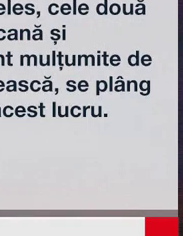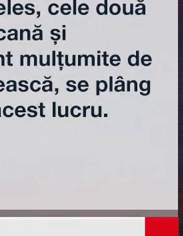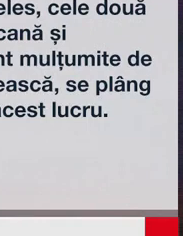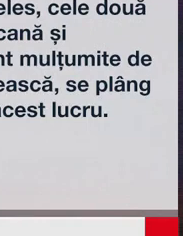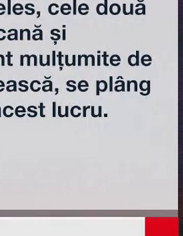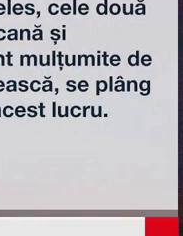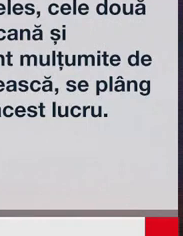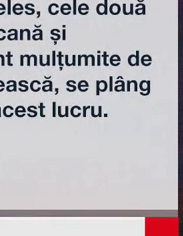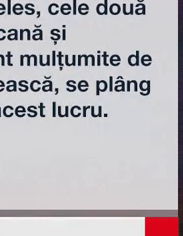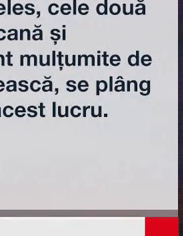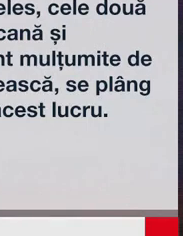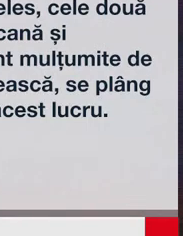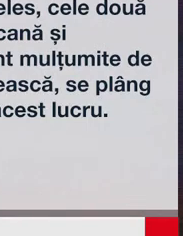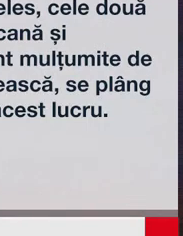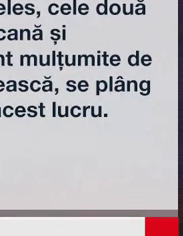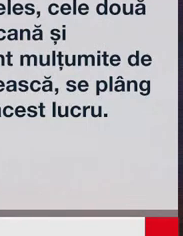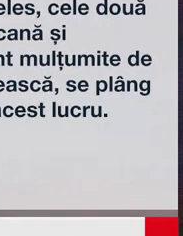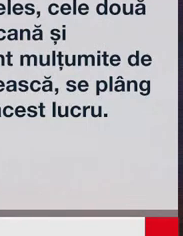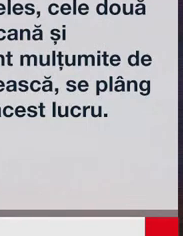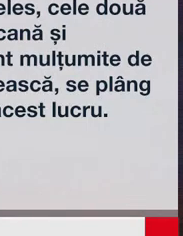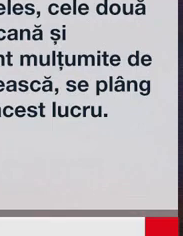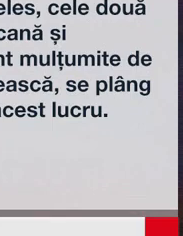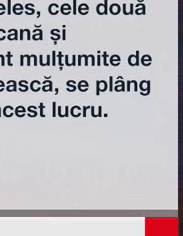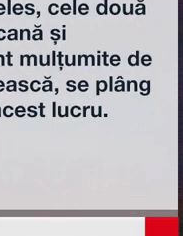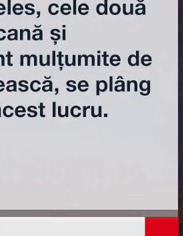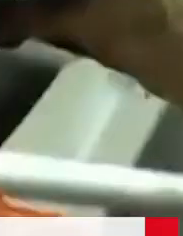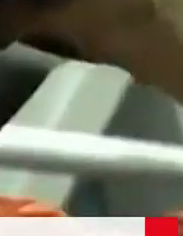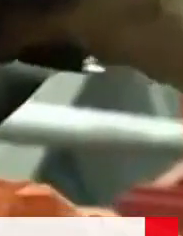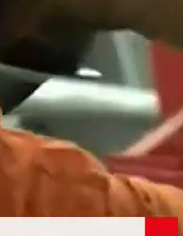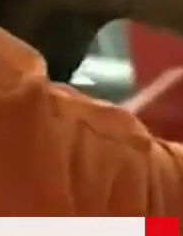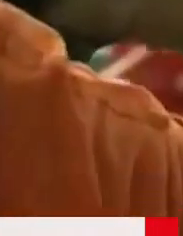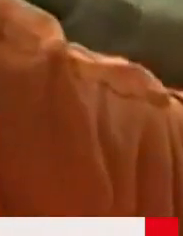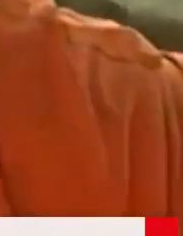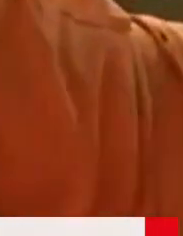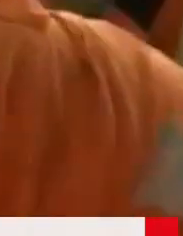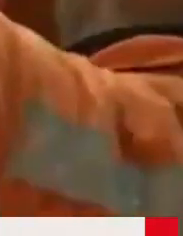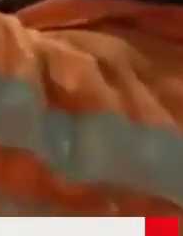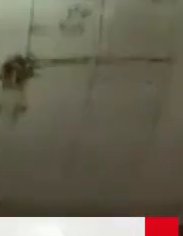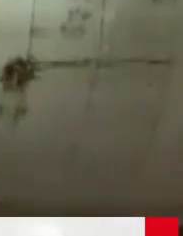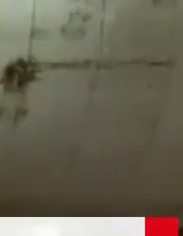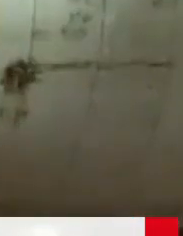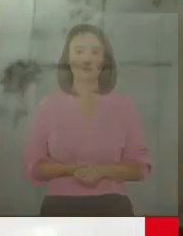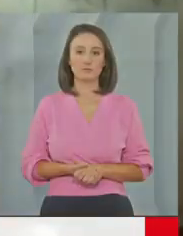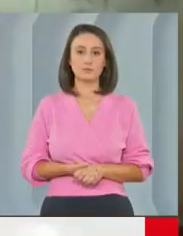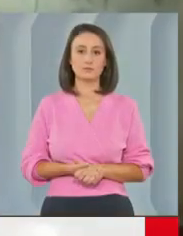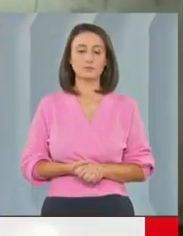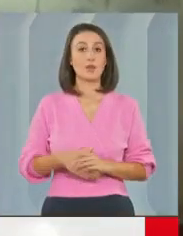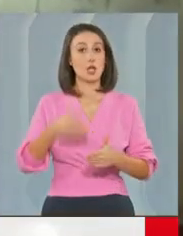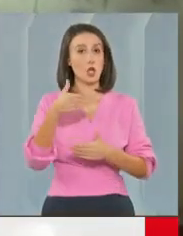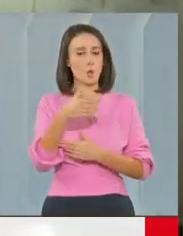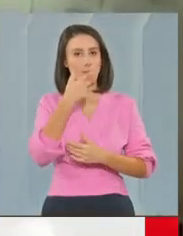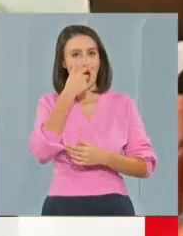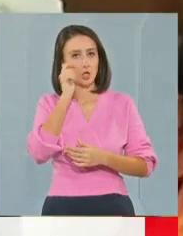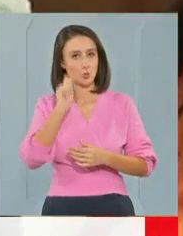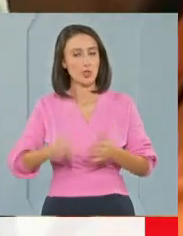plâng întotdeauna de acest lucru a spus ministrul ungar de Externe Peter și iarto între timp compania americană Axon mobile a renunțat